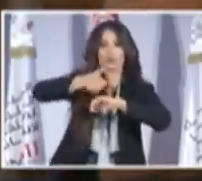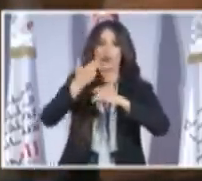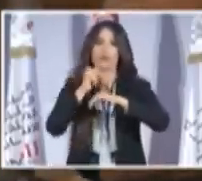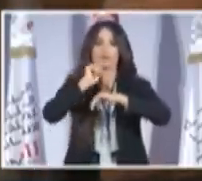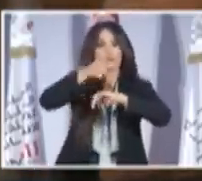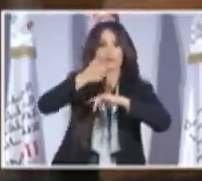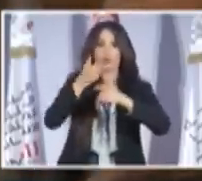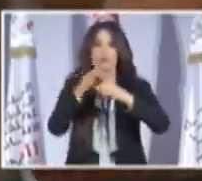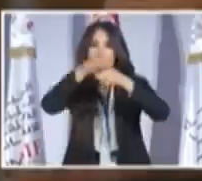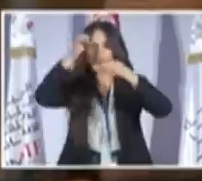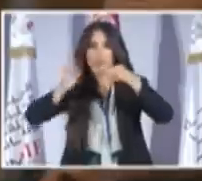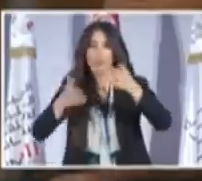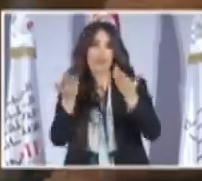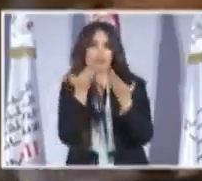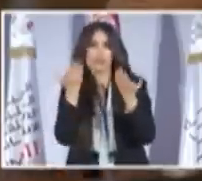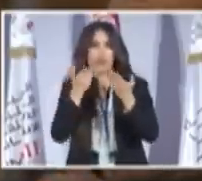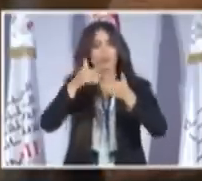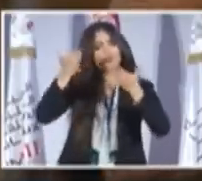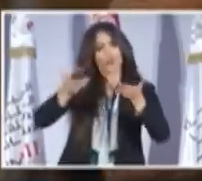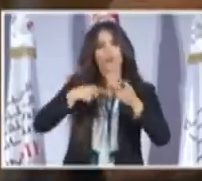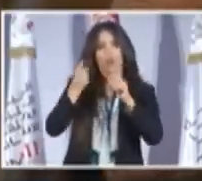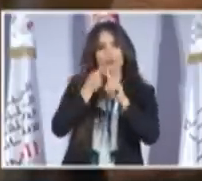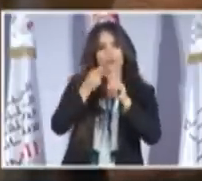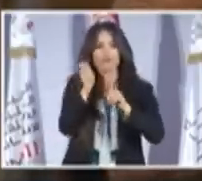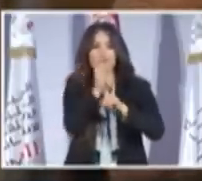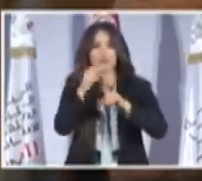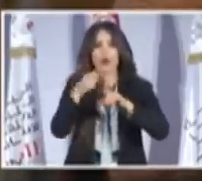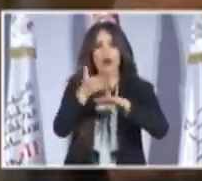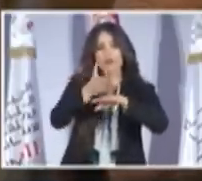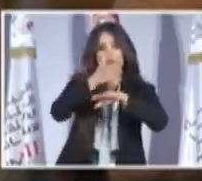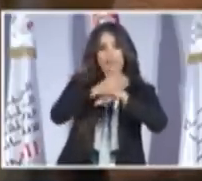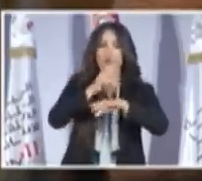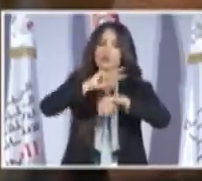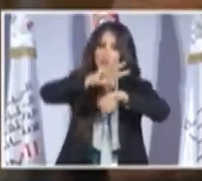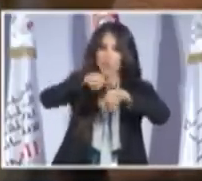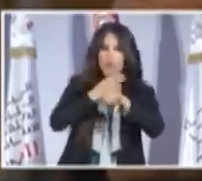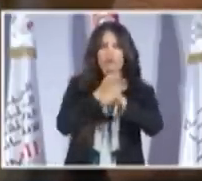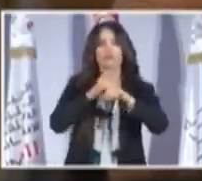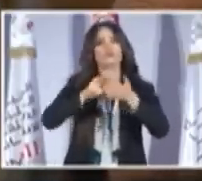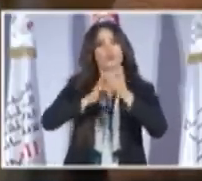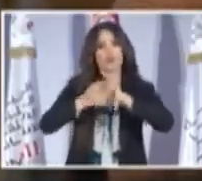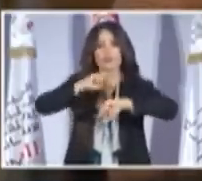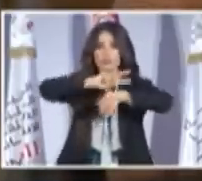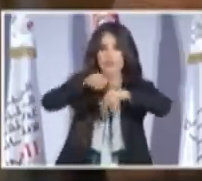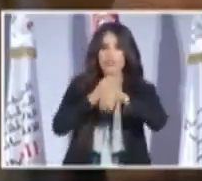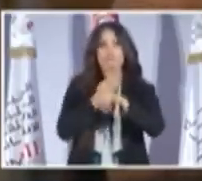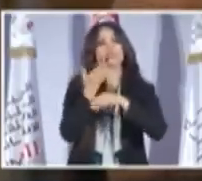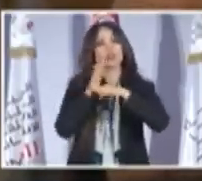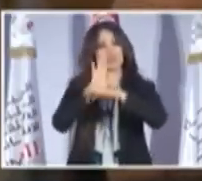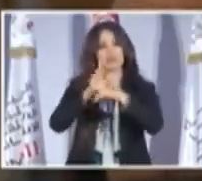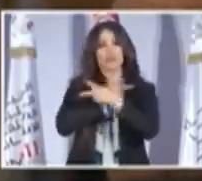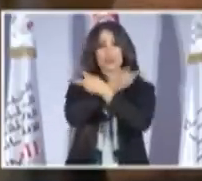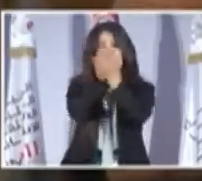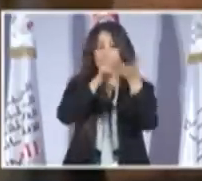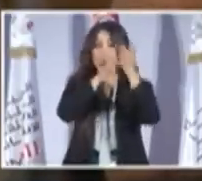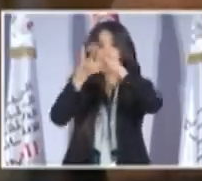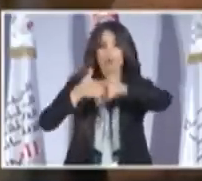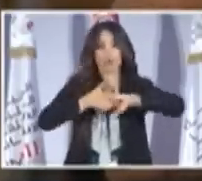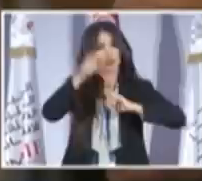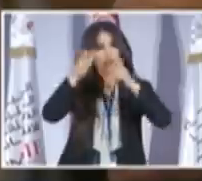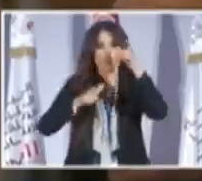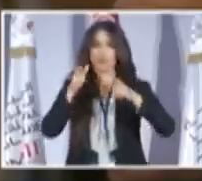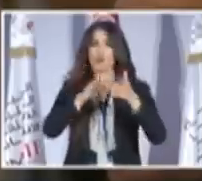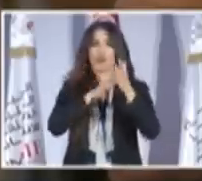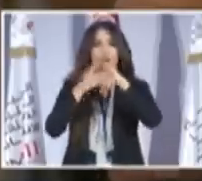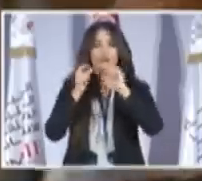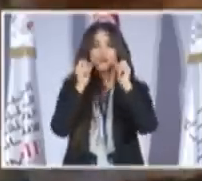ونصف مش تعطونا اه جديد في اه تجميع الارقام هذه لانه الناس كلها اليوم تستنى في الارقام هذه او